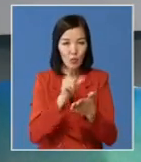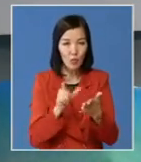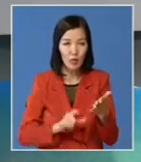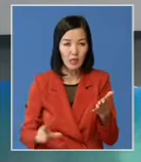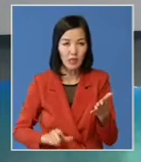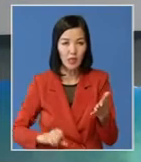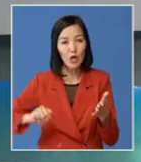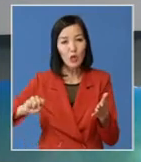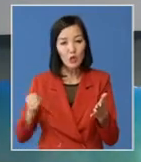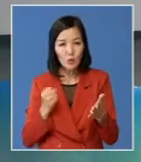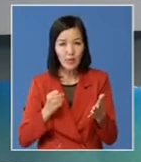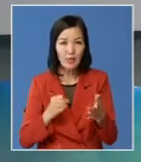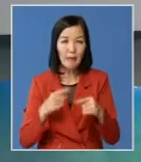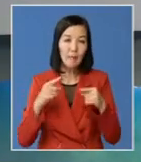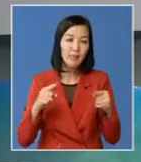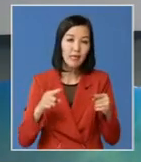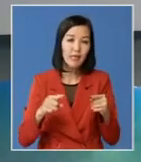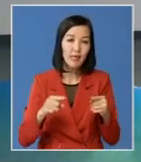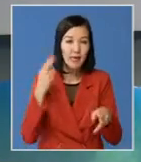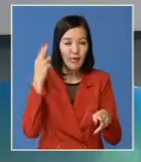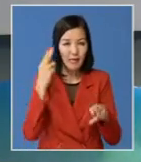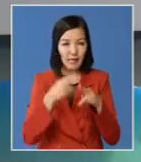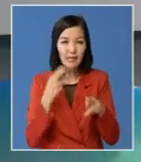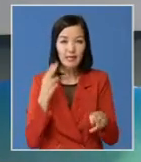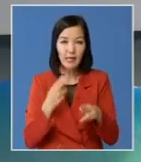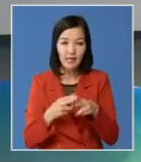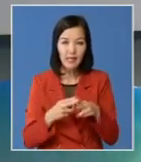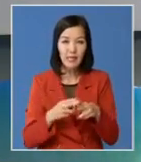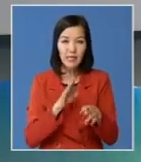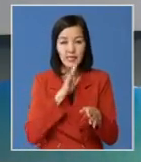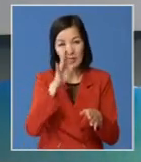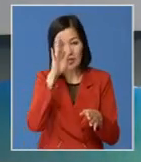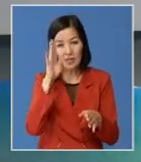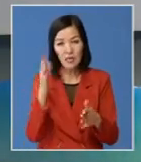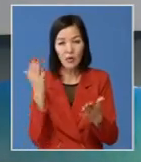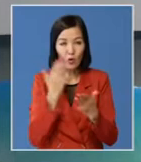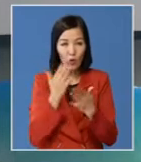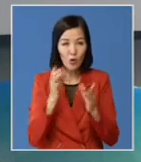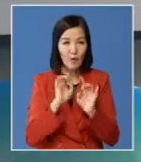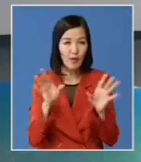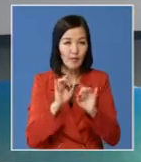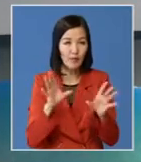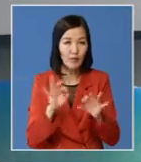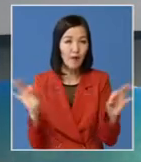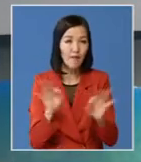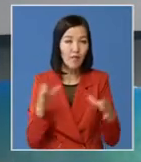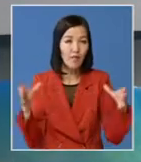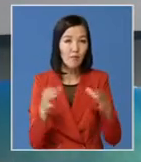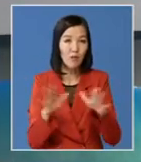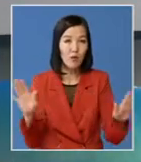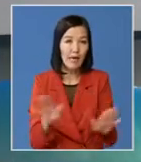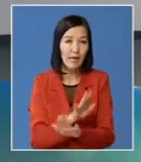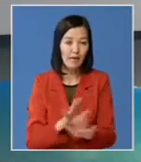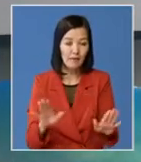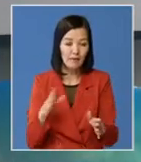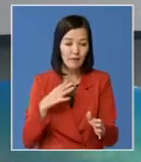өкілдері, құрбы-құрдас замандастарымен ізін басқан іні бауырлары оқыды. Ал Сүйінбай атындағы облыстық филармониясы ақын сөзіне жазылған әндерден